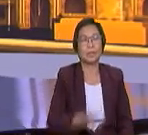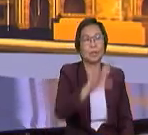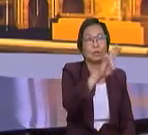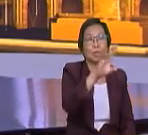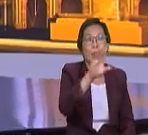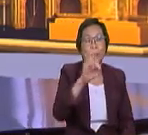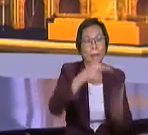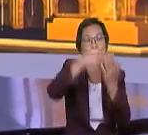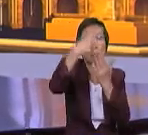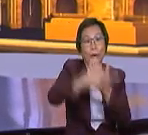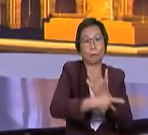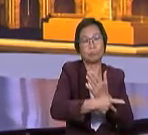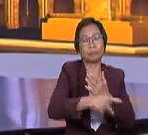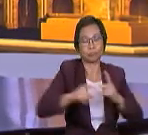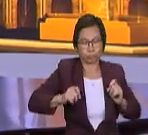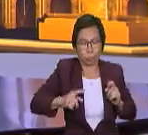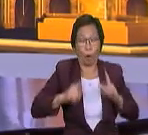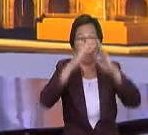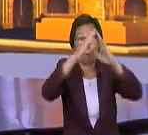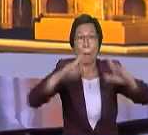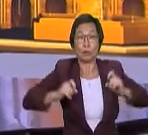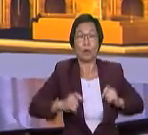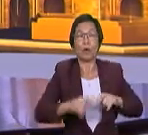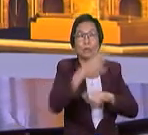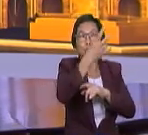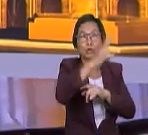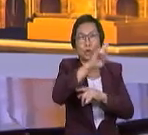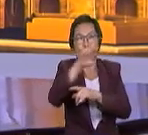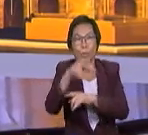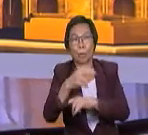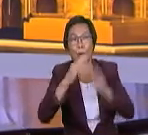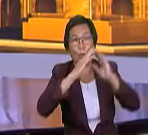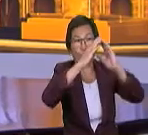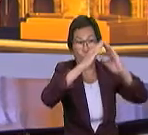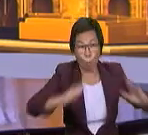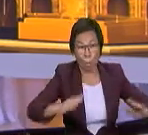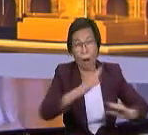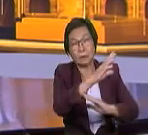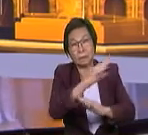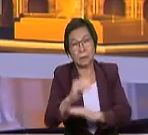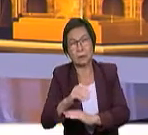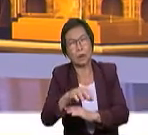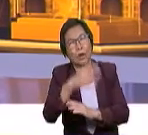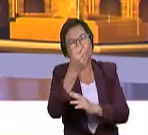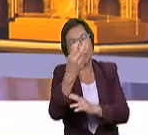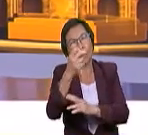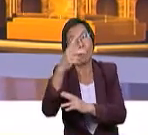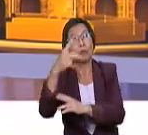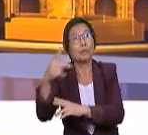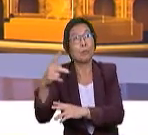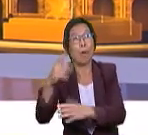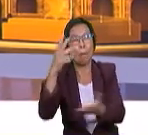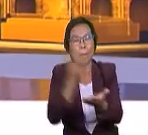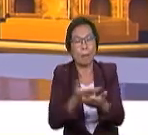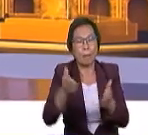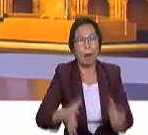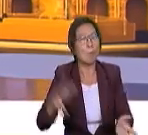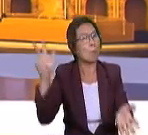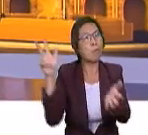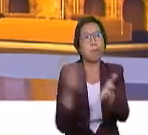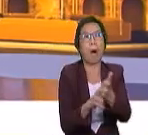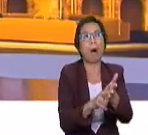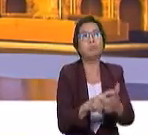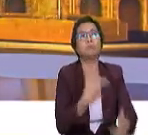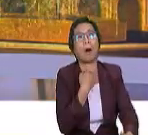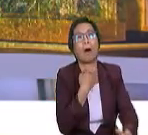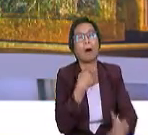78 projek perumahan swasta meliputi kira-kira 17,000 unit rumah dan hampir 12,000 pembeli disahkan terbengkalai